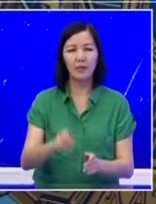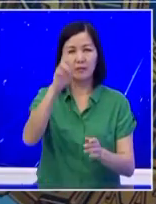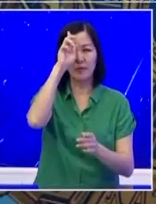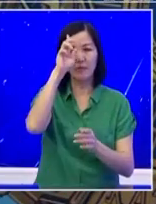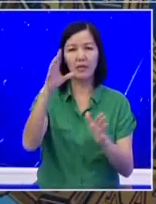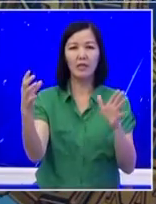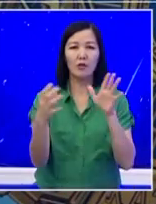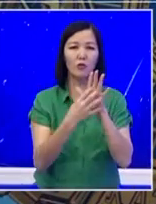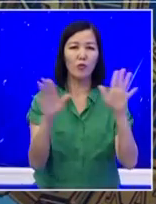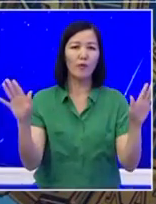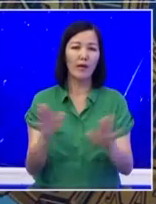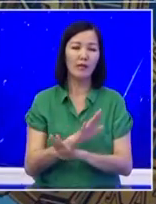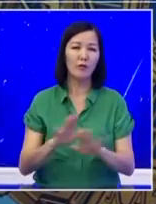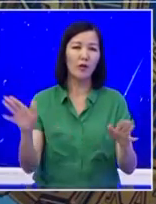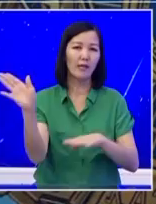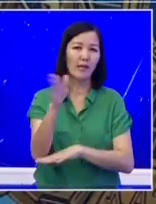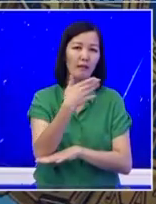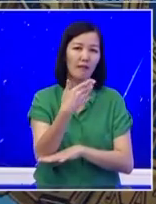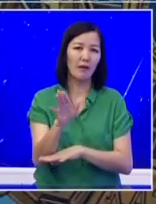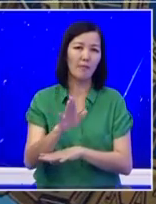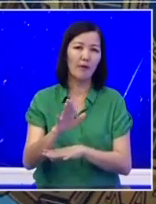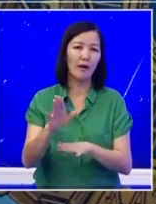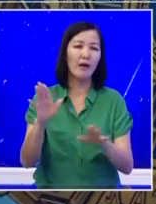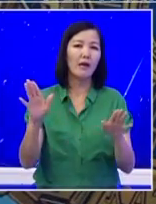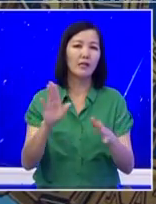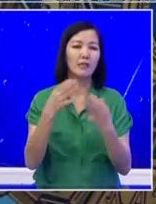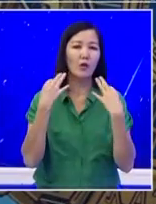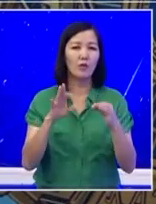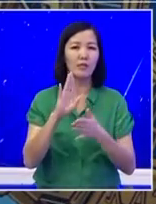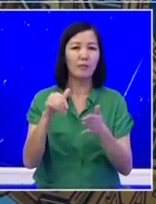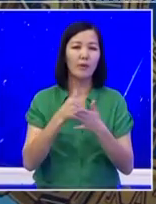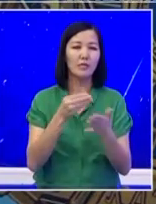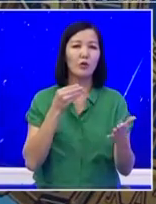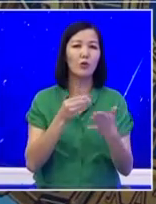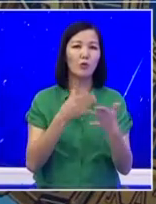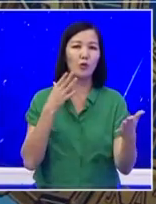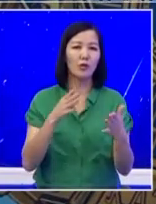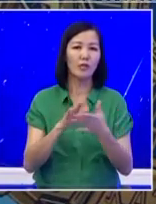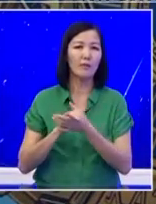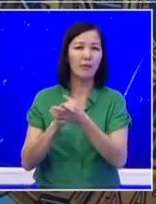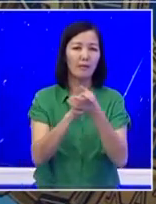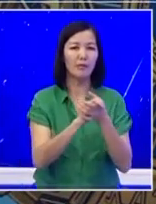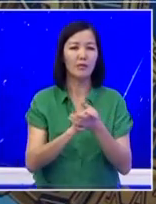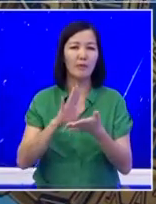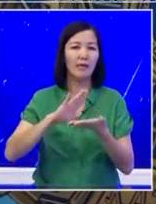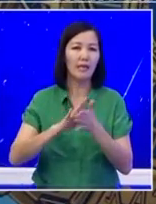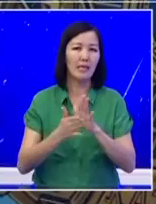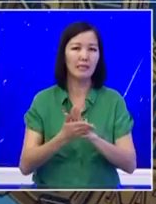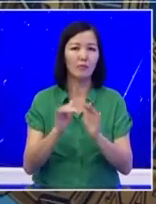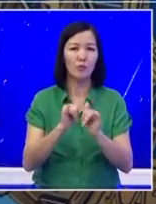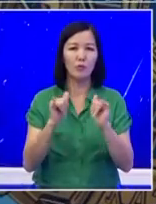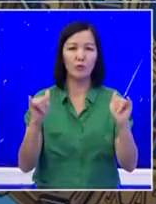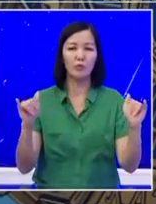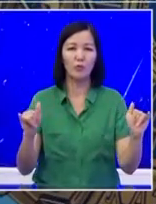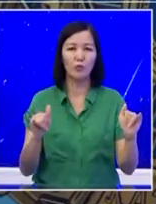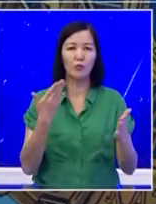Мемлекеттік рәміздер күні құтты болсын. Елтаңба, ту, әнұран тәуелсіздігіміздің басты құндылықтарының көрінісі, бейбітшіліктің, бірлік